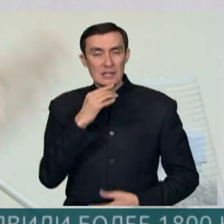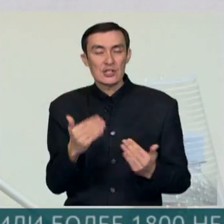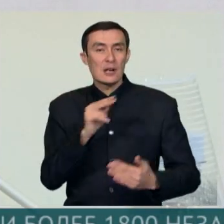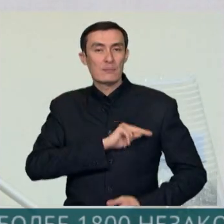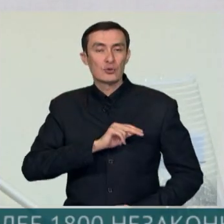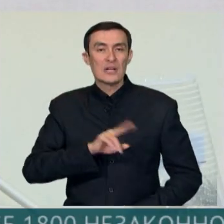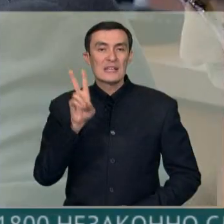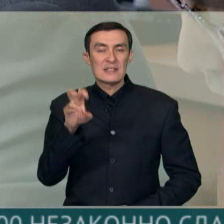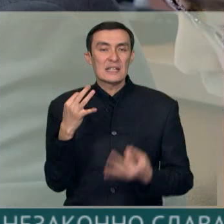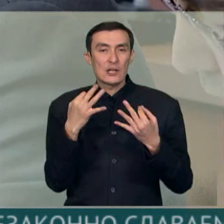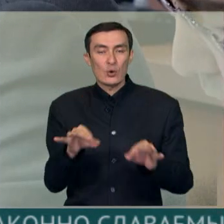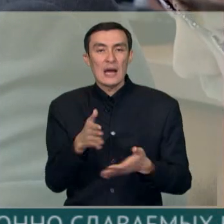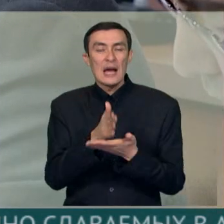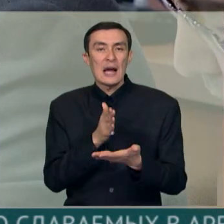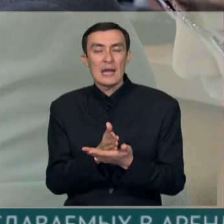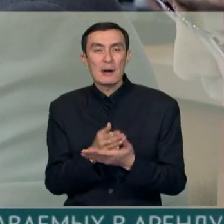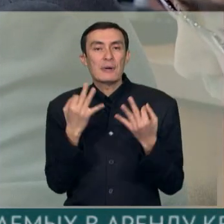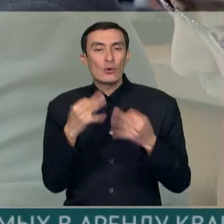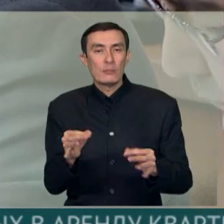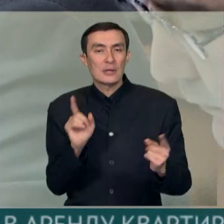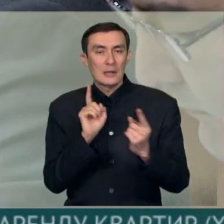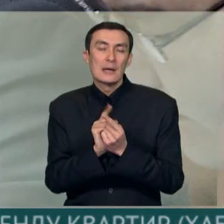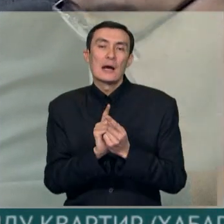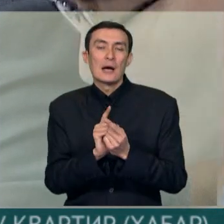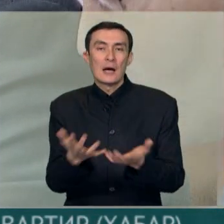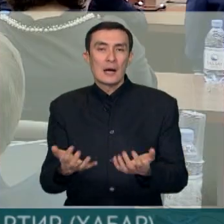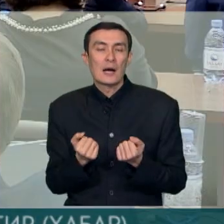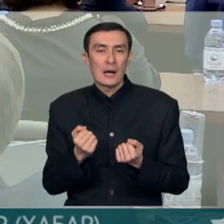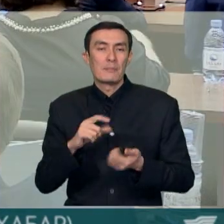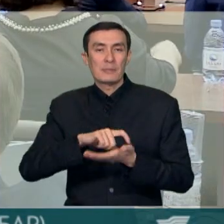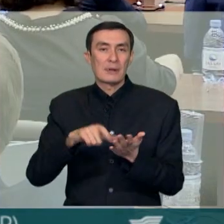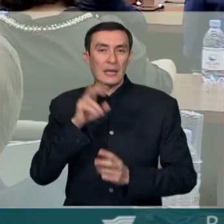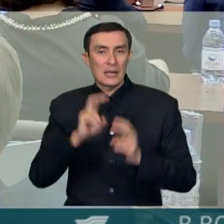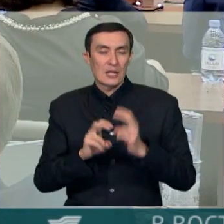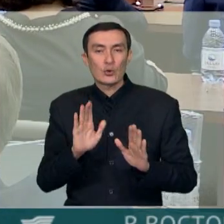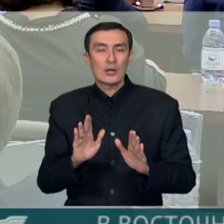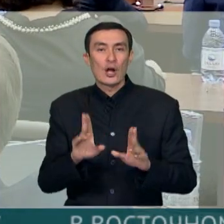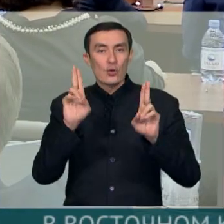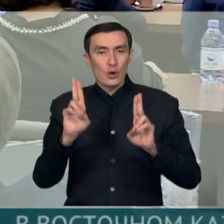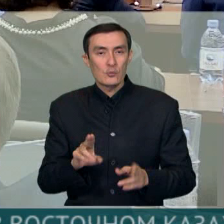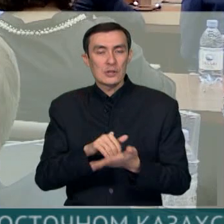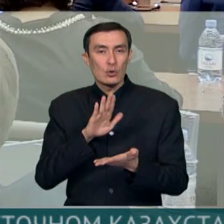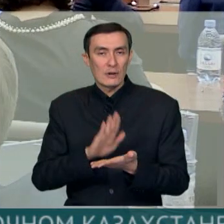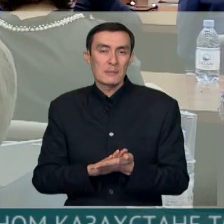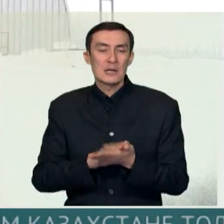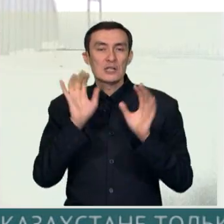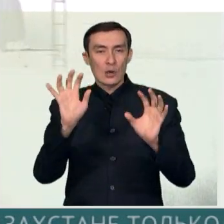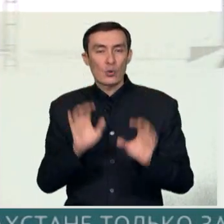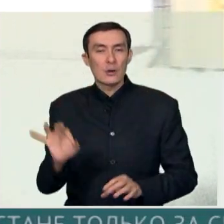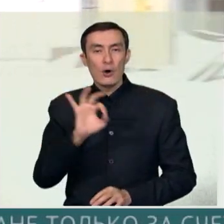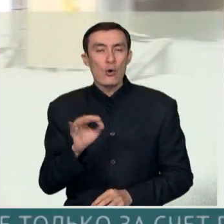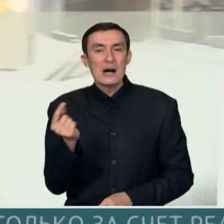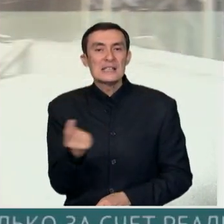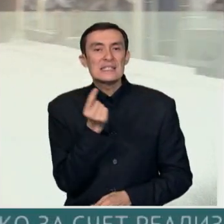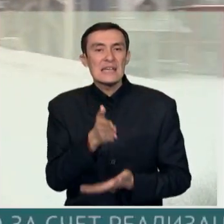200 лицензированных хлебоприемных предприятий, работа которых ограничивалась лишь нормами, установленными законом о